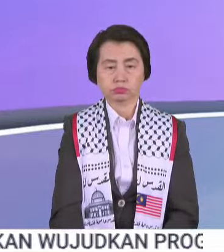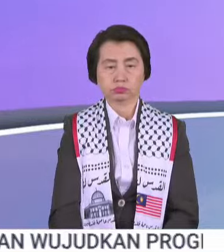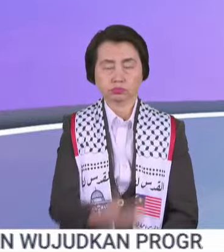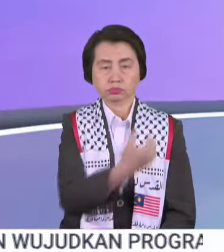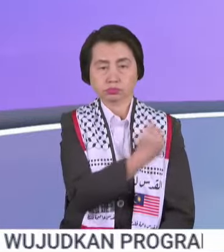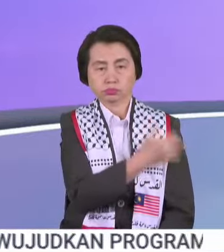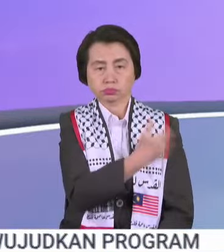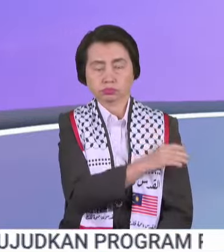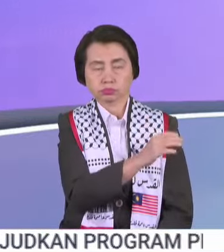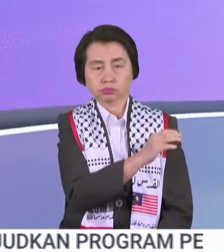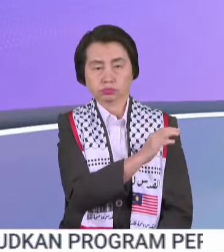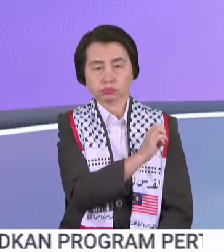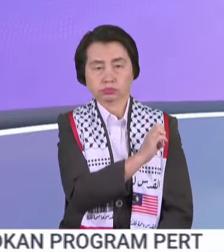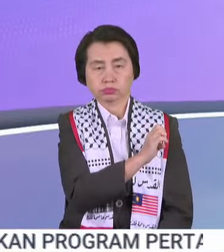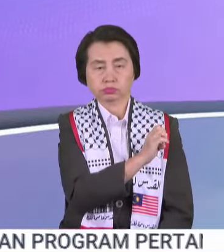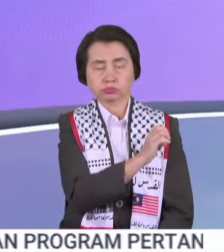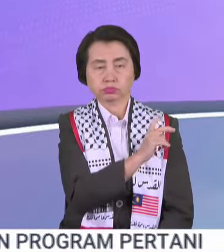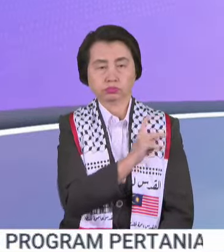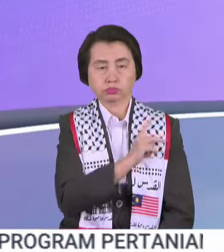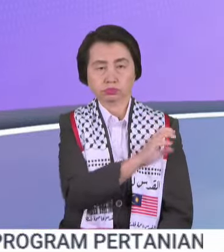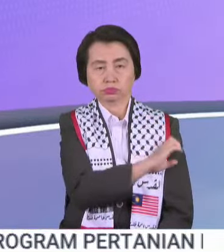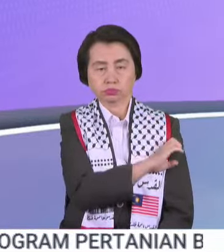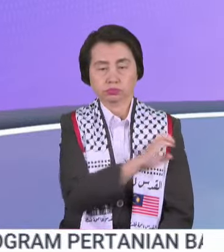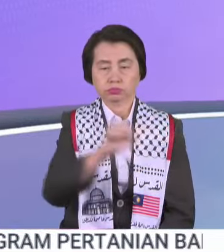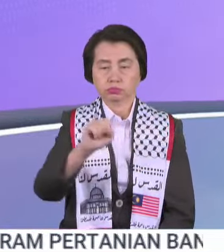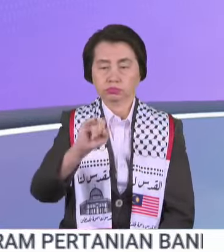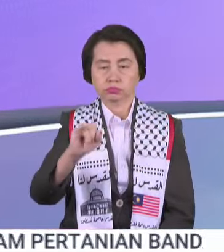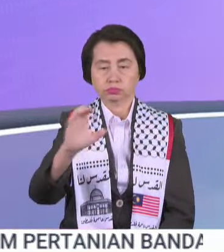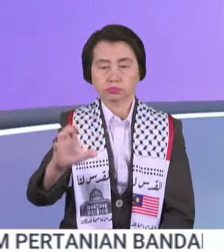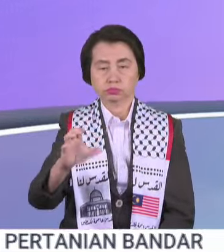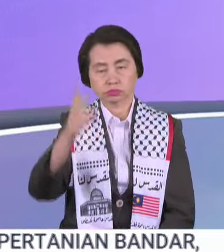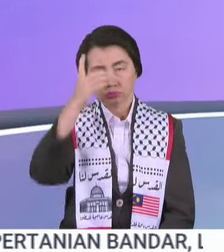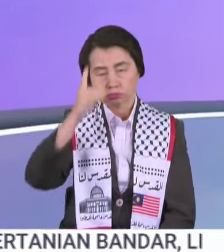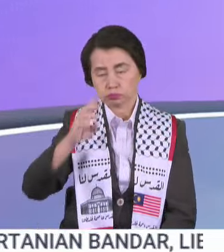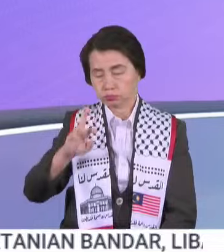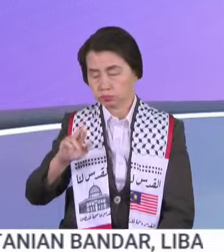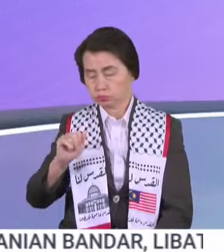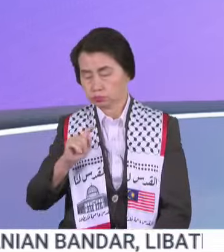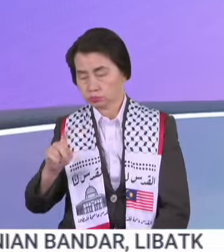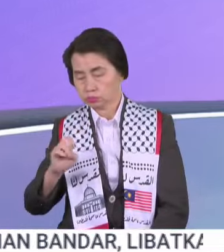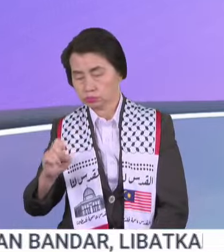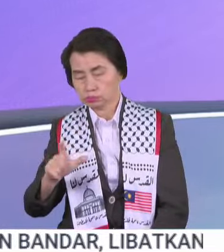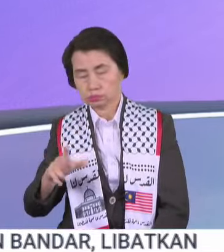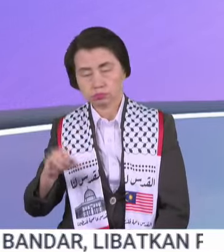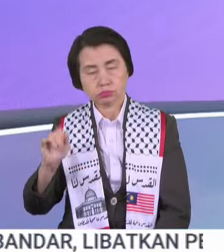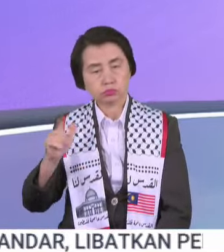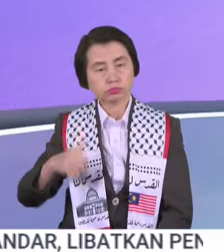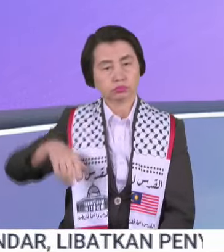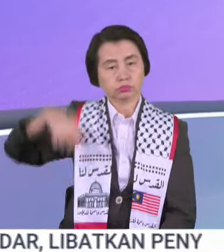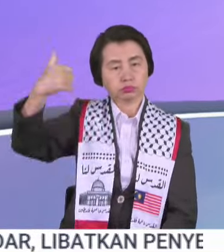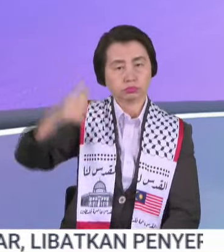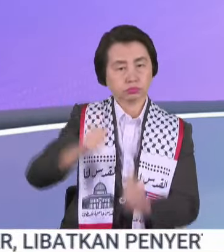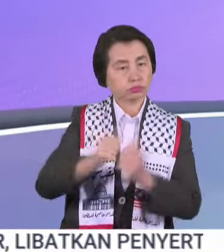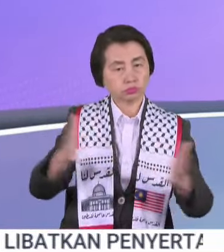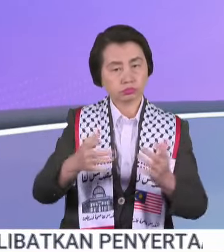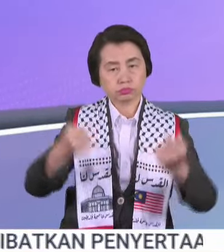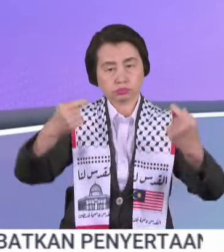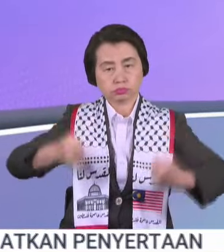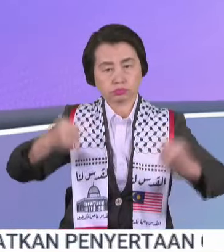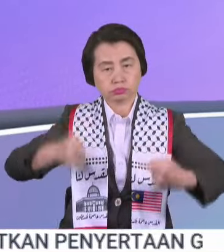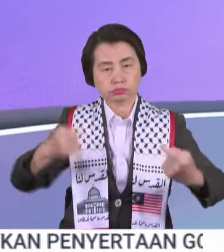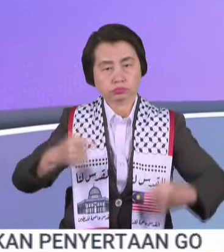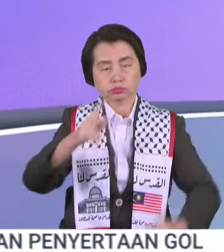Bekas Ketua Pegawai Eksekutif Lita Antarabangsa Sepang SIC Dato' Razlan Razali menang tanpa bertanding Jawatan Presiden Persatuan Berbasikal Kuala